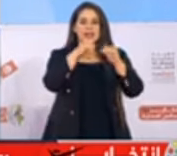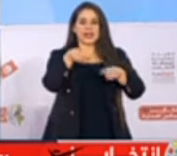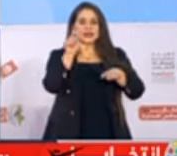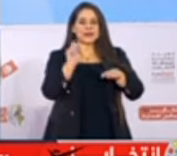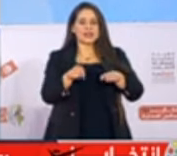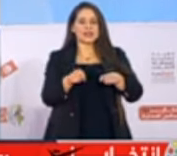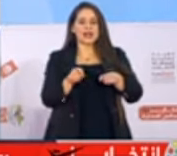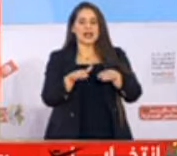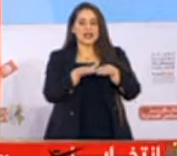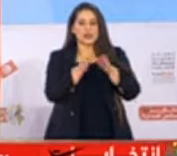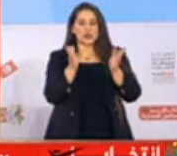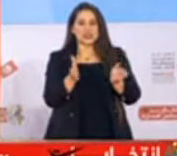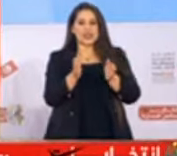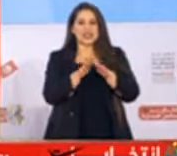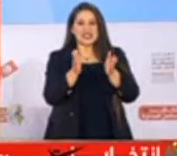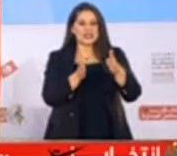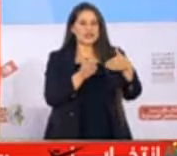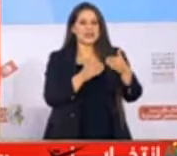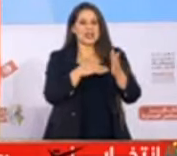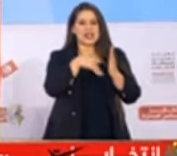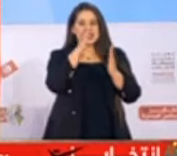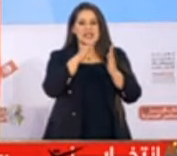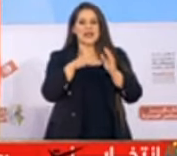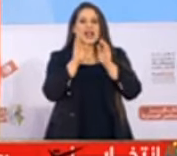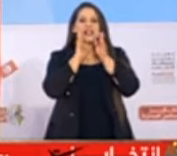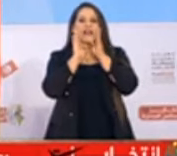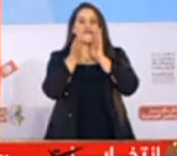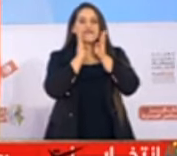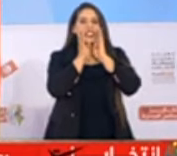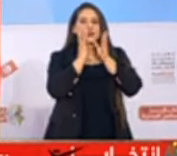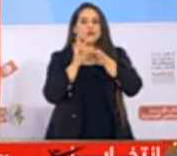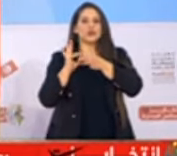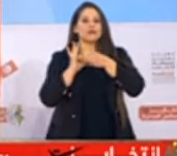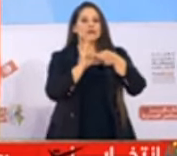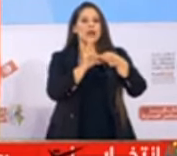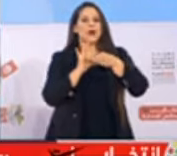صفحات الفيسبوكية، صفحات المواقع الموجودة على مواقع التواصل